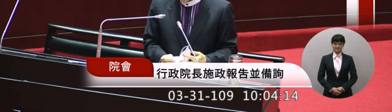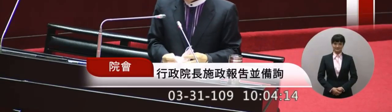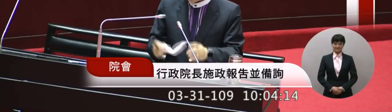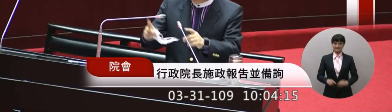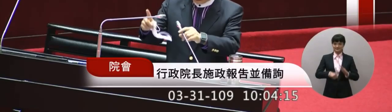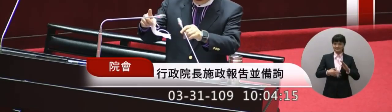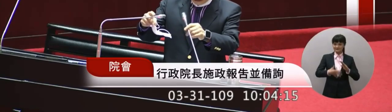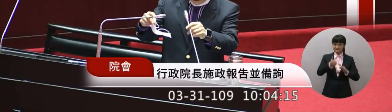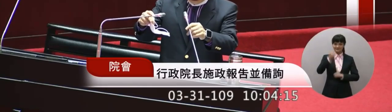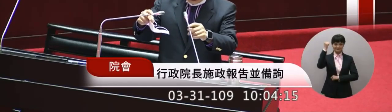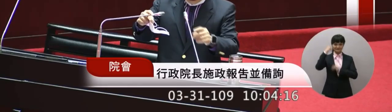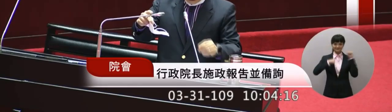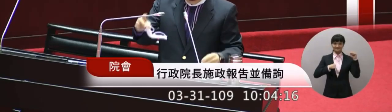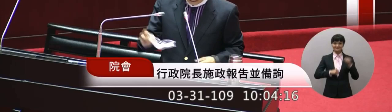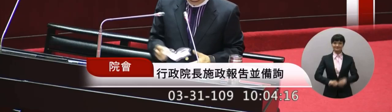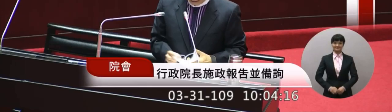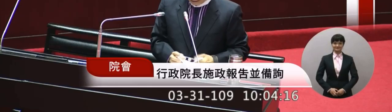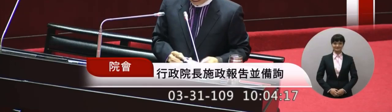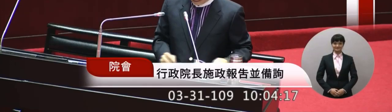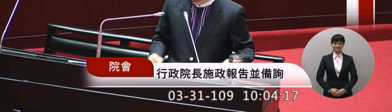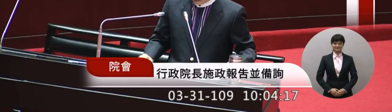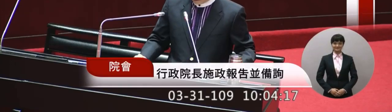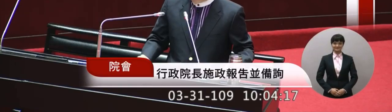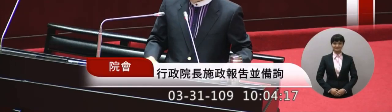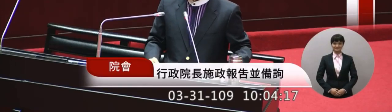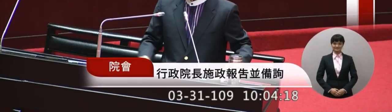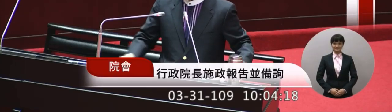来，院长你早啊。 委员你好。